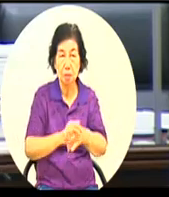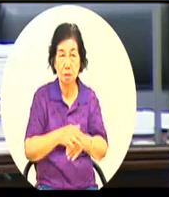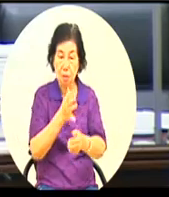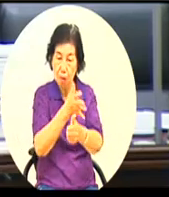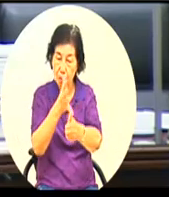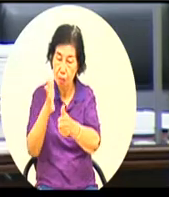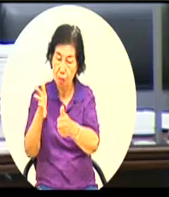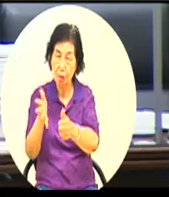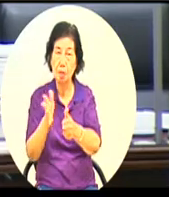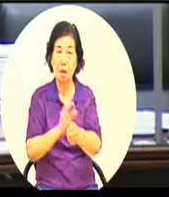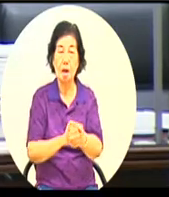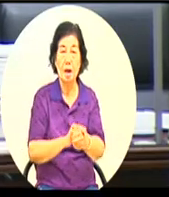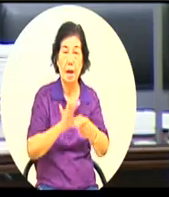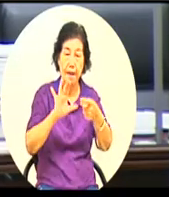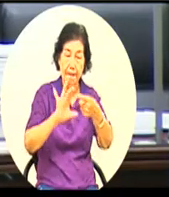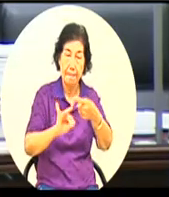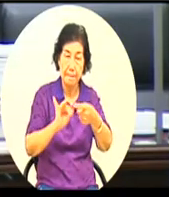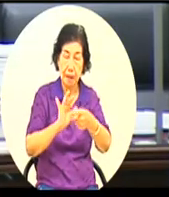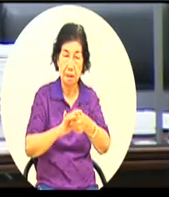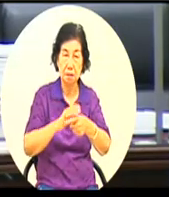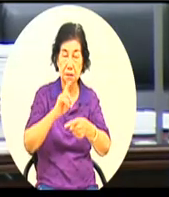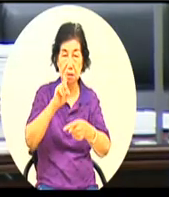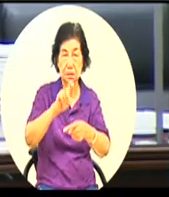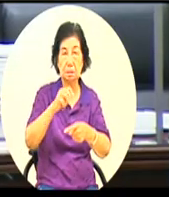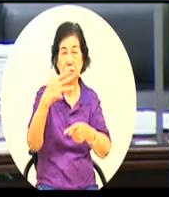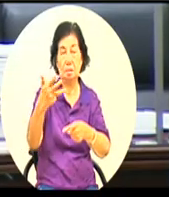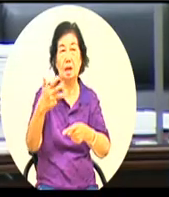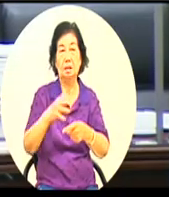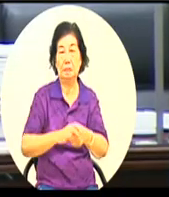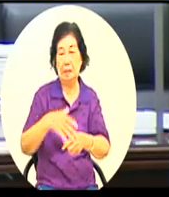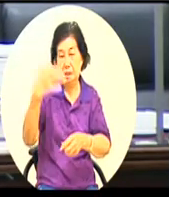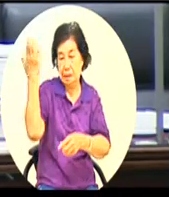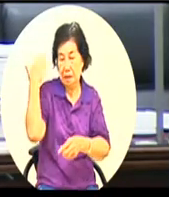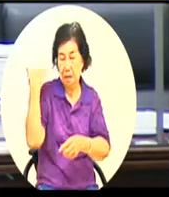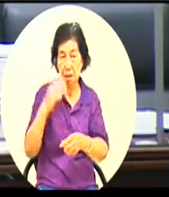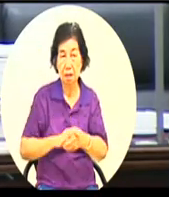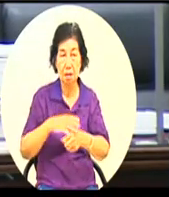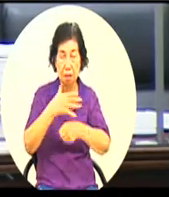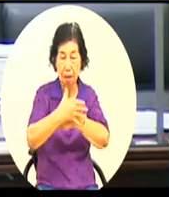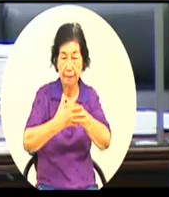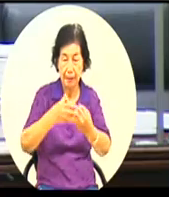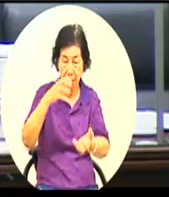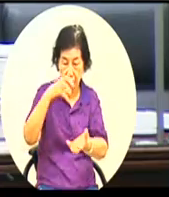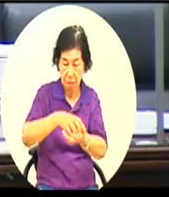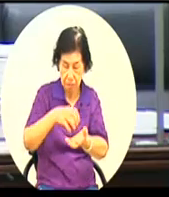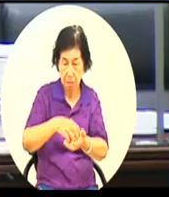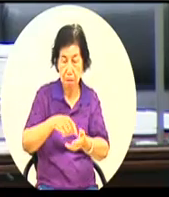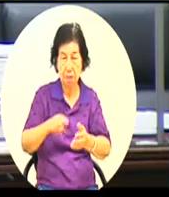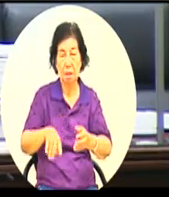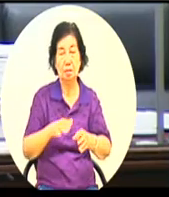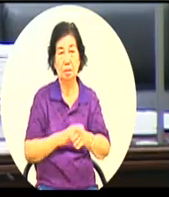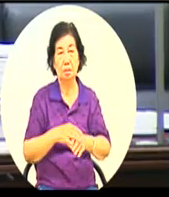啊，你过去的保证为倒去啊？我是认为你必须要甲全国人民道歉，